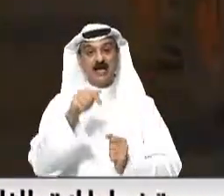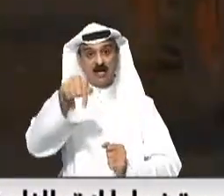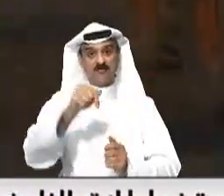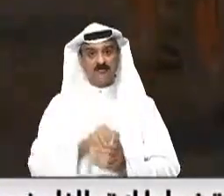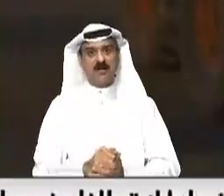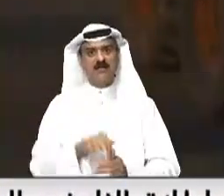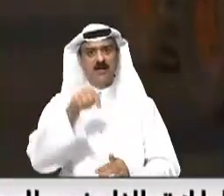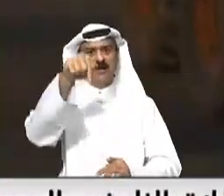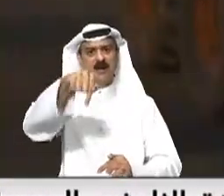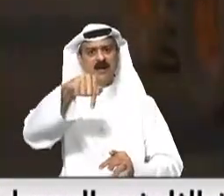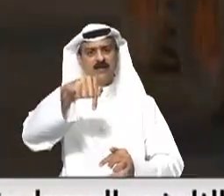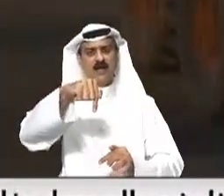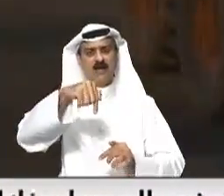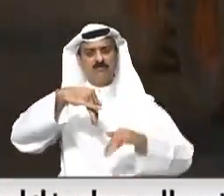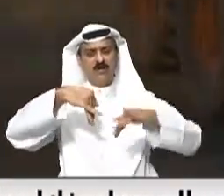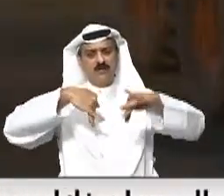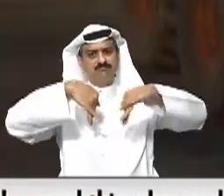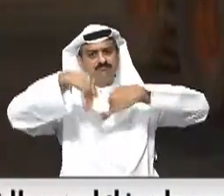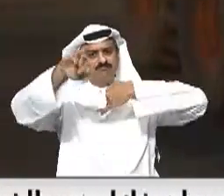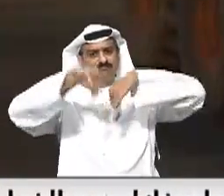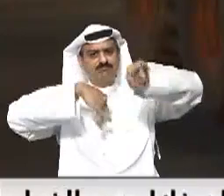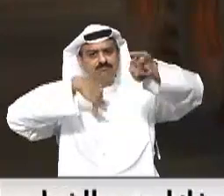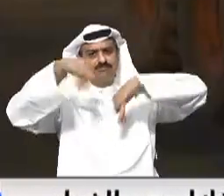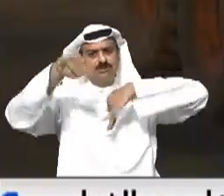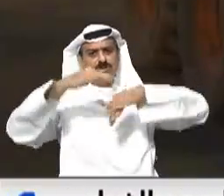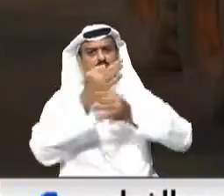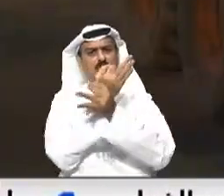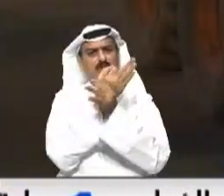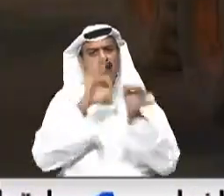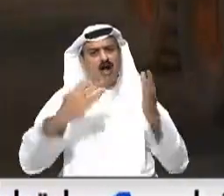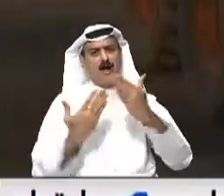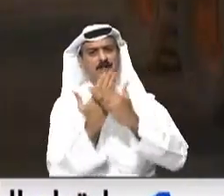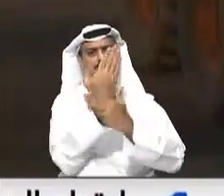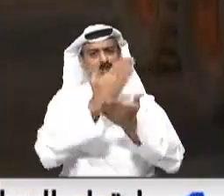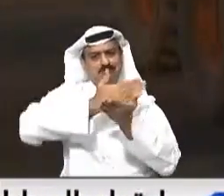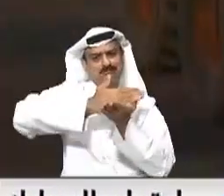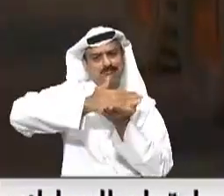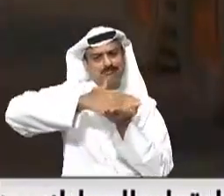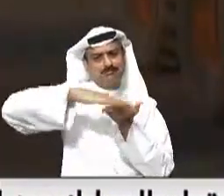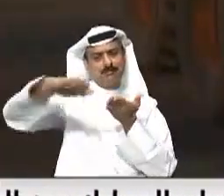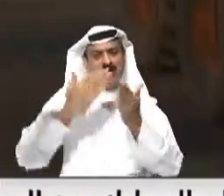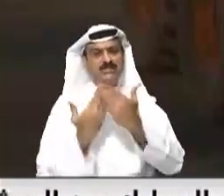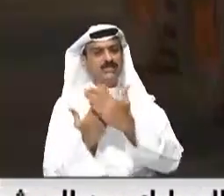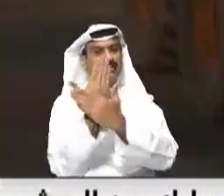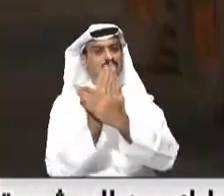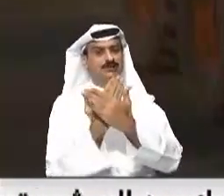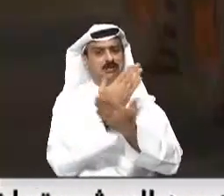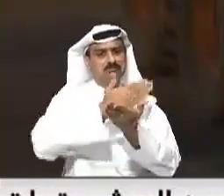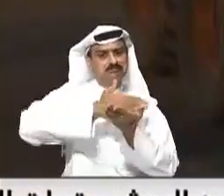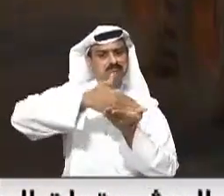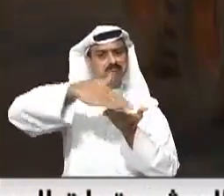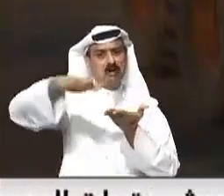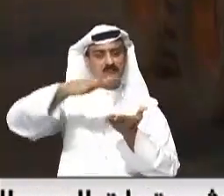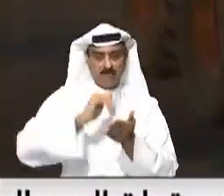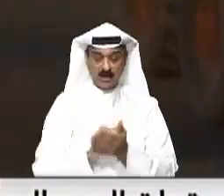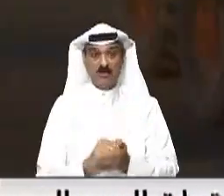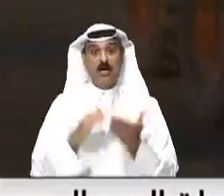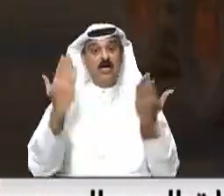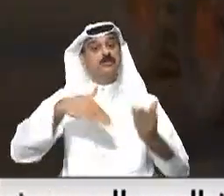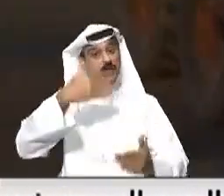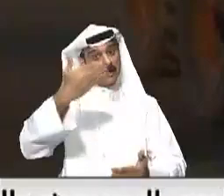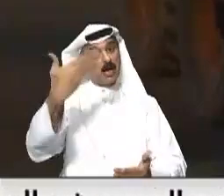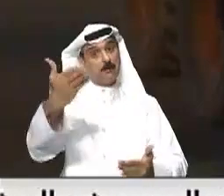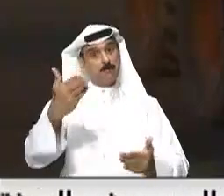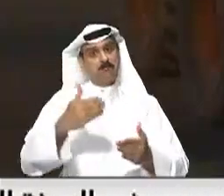أجل صيانة المواقع الأكثر تضرراً كخطوة أولى، وستتبعها يعني إن شاء الله خطوات